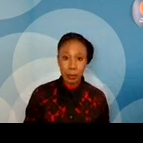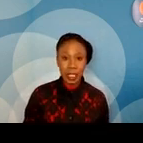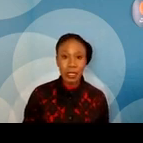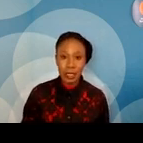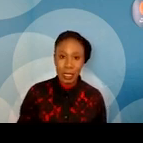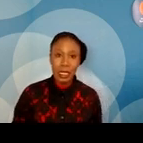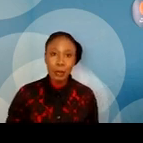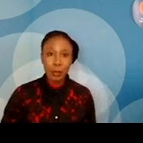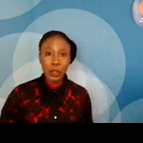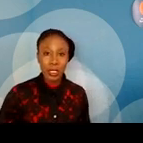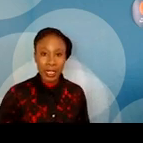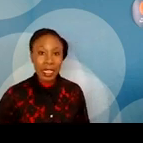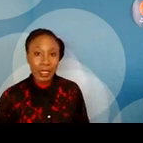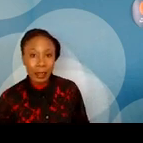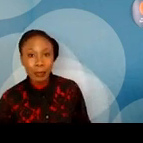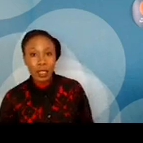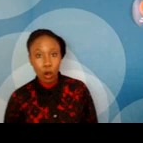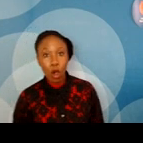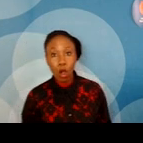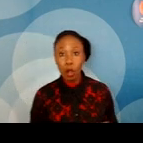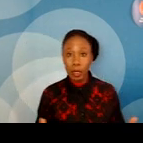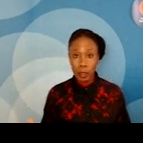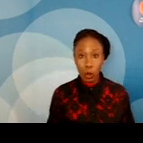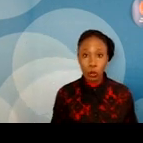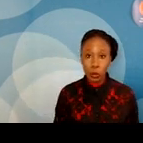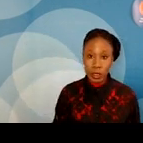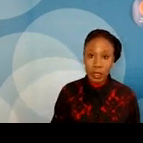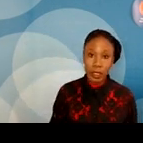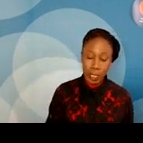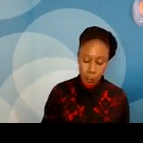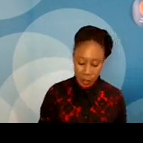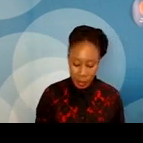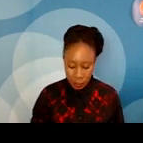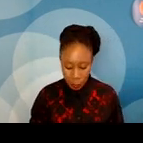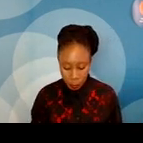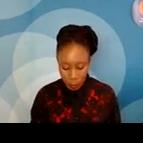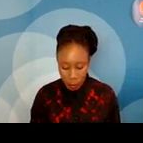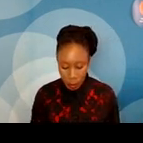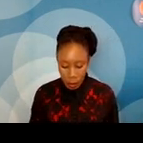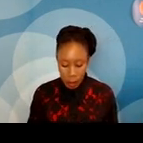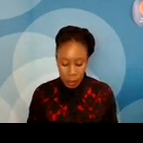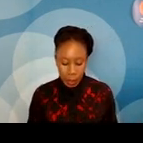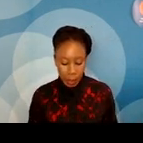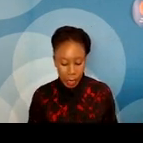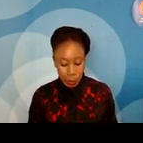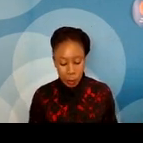ska arbeta mycket längre och ha ett långt och rikt arbetsliv.